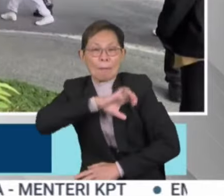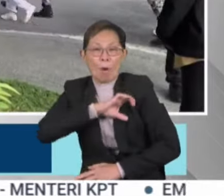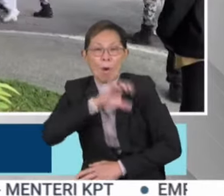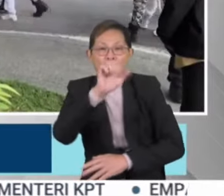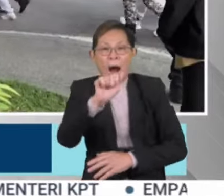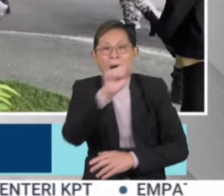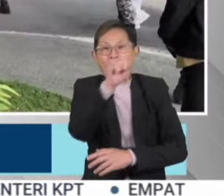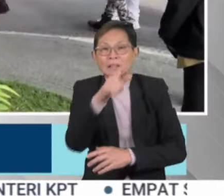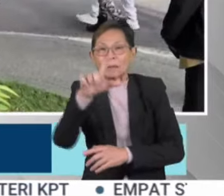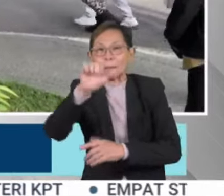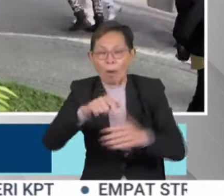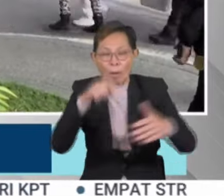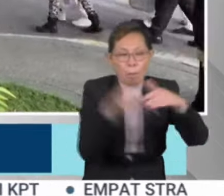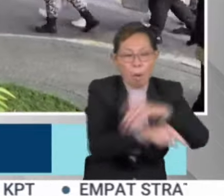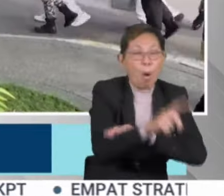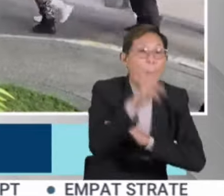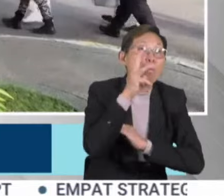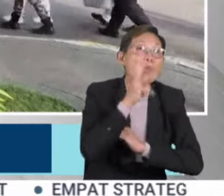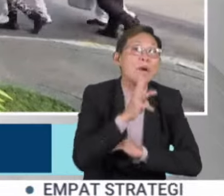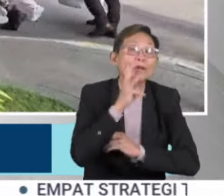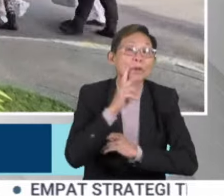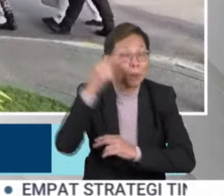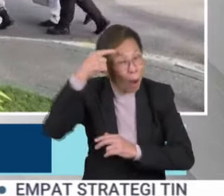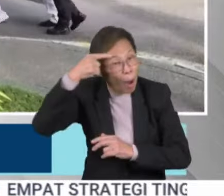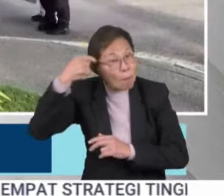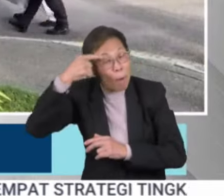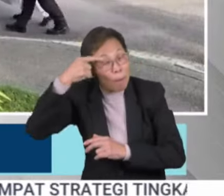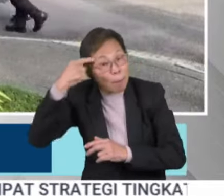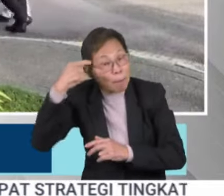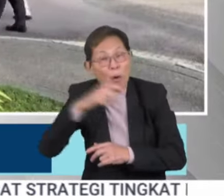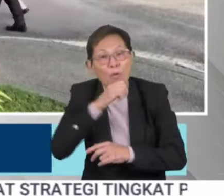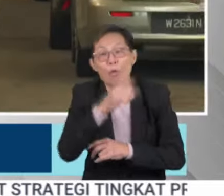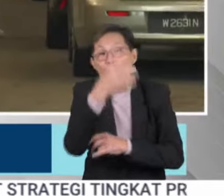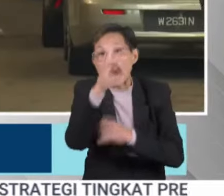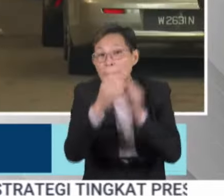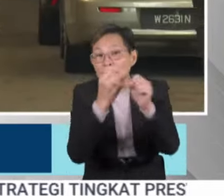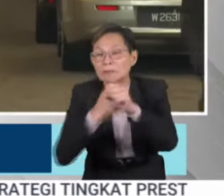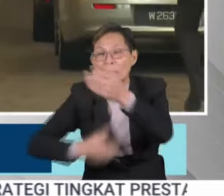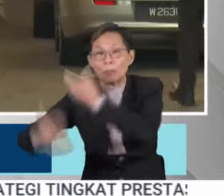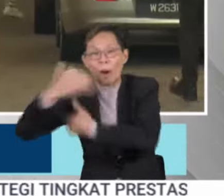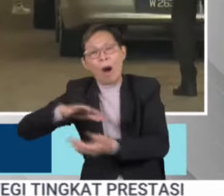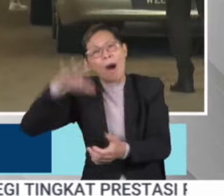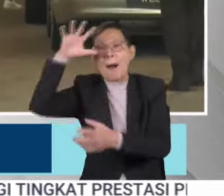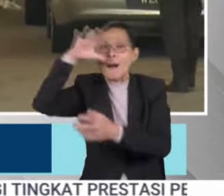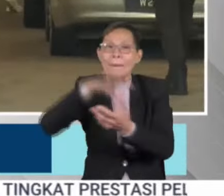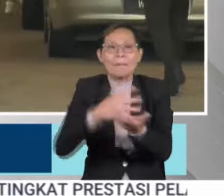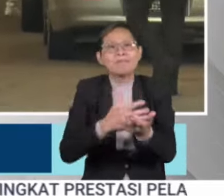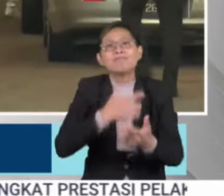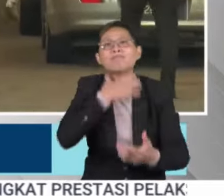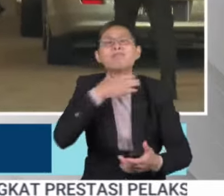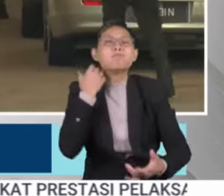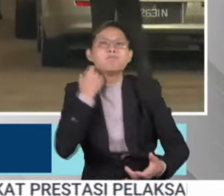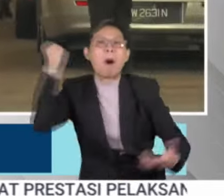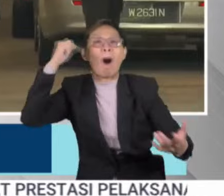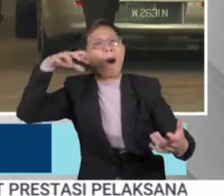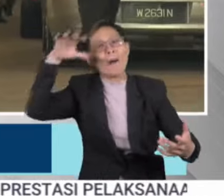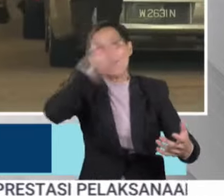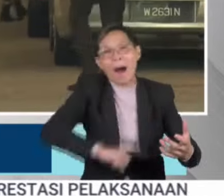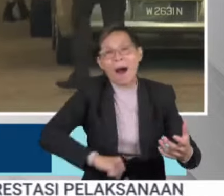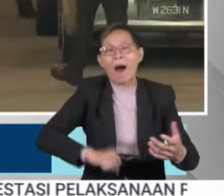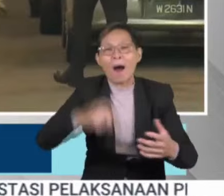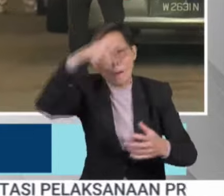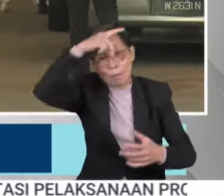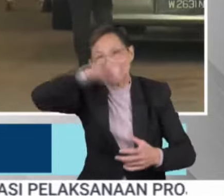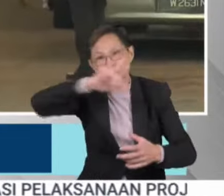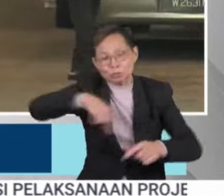Hadri disabitkan membunuh wanita Mongolia Altantuya Sharibu 18 tahun lepas terlepas hukuman gantung. Mahkamah Persekutuan